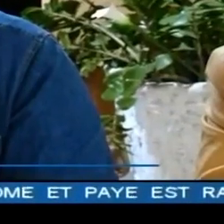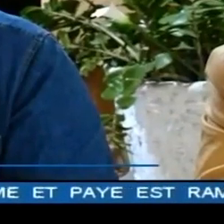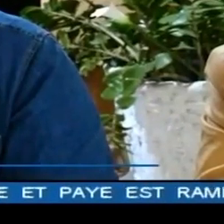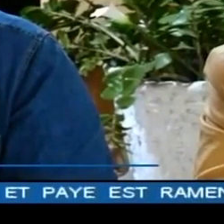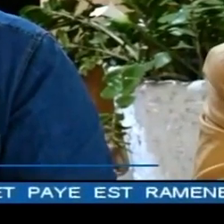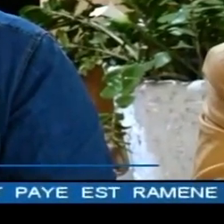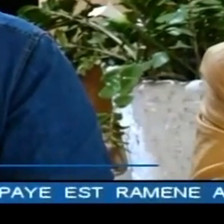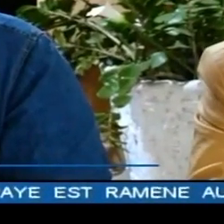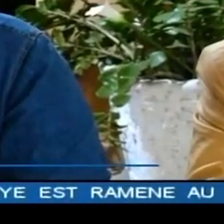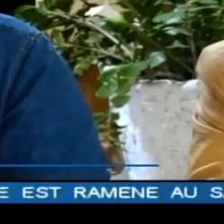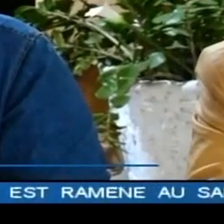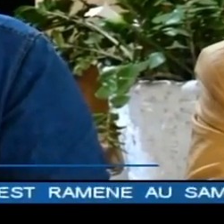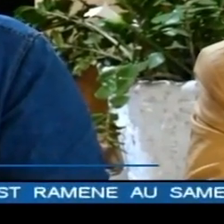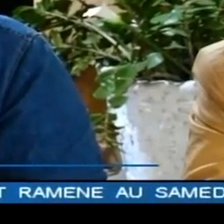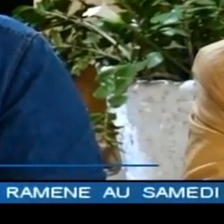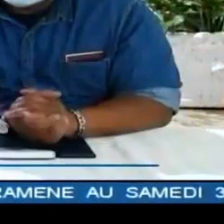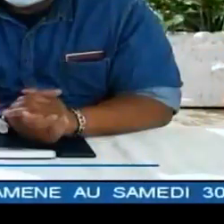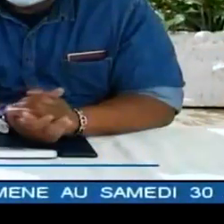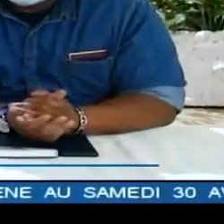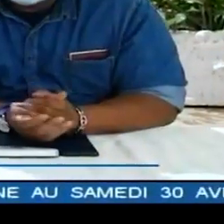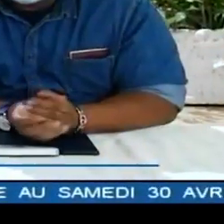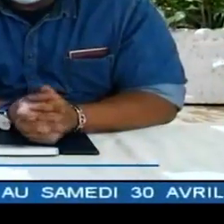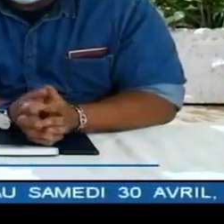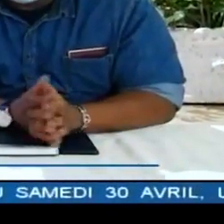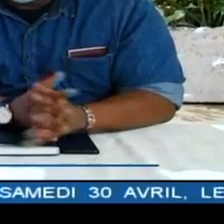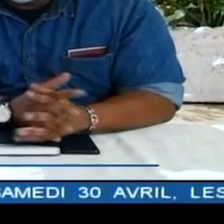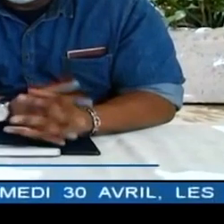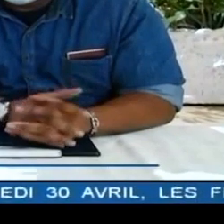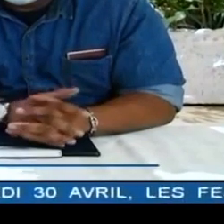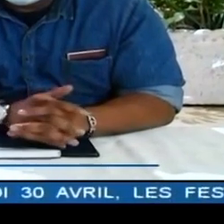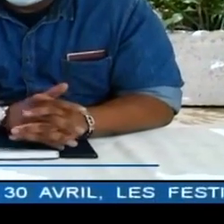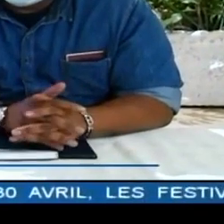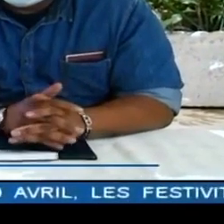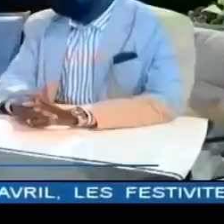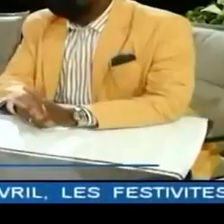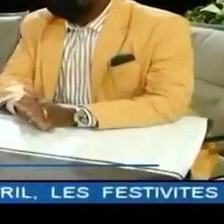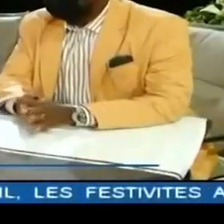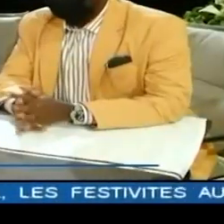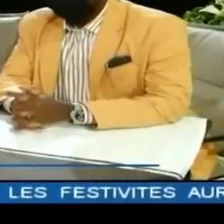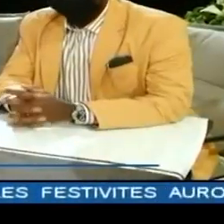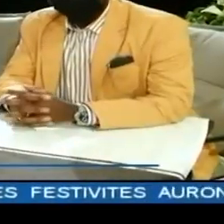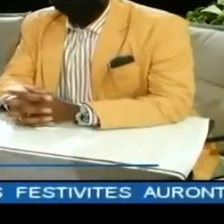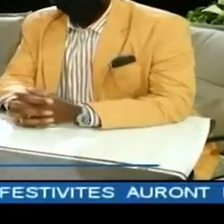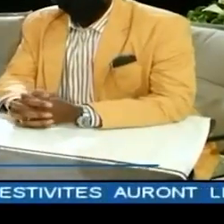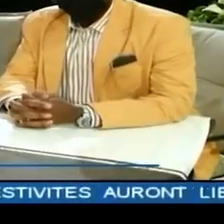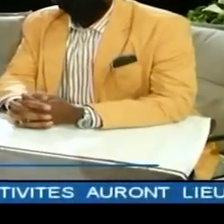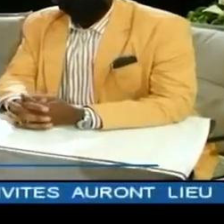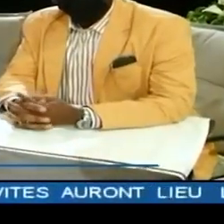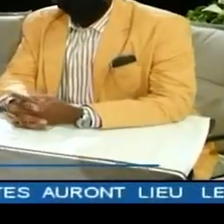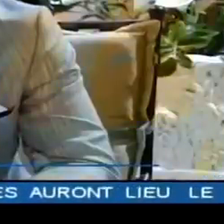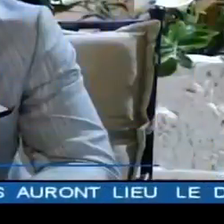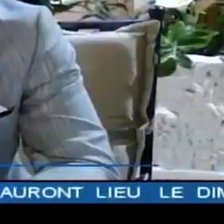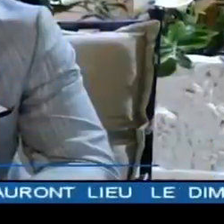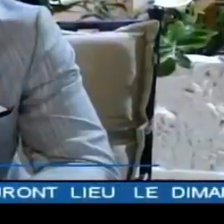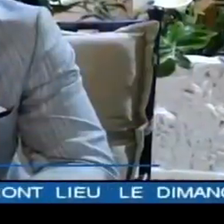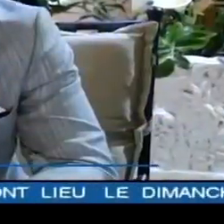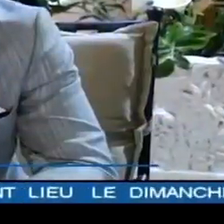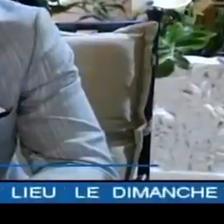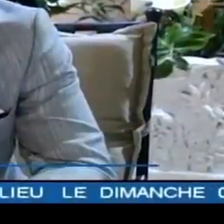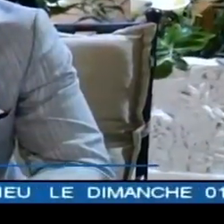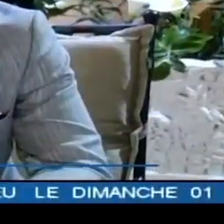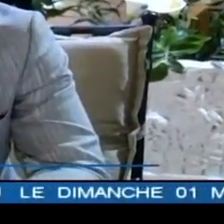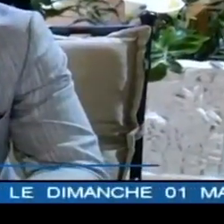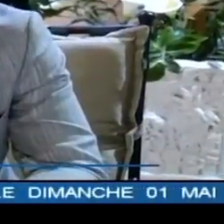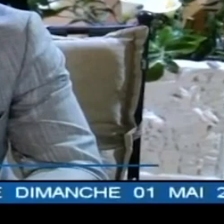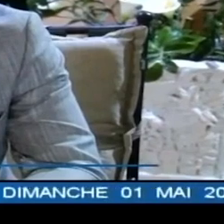serge tshibangu accompagné de madame l'ambassadeur sortant de la rdc auprès dé la zombie du conseil principal en charge des